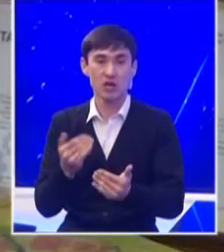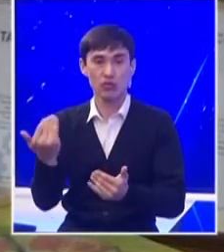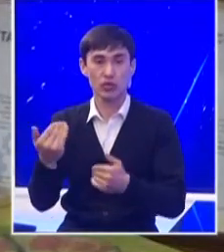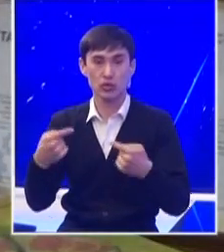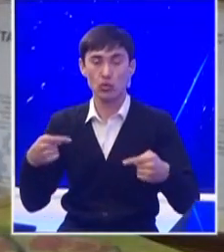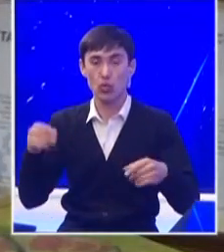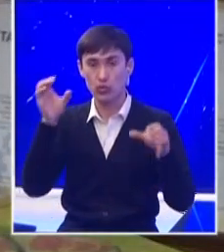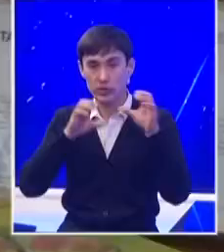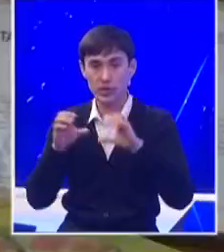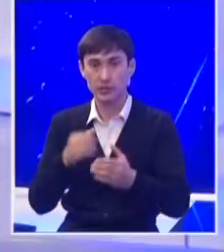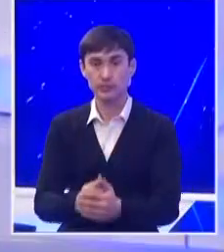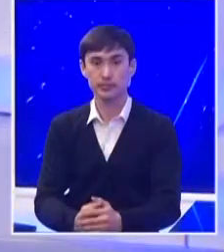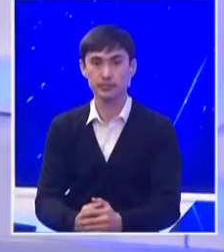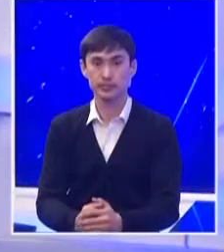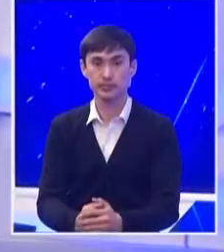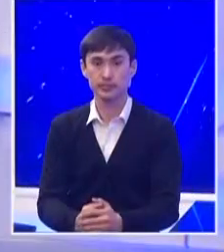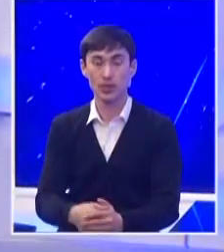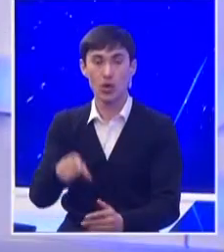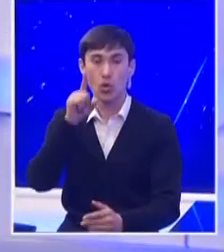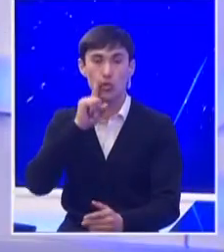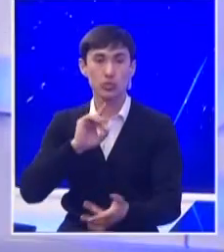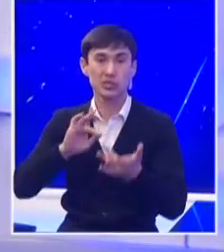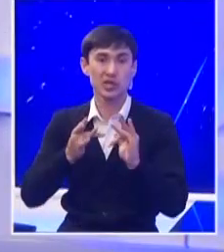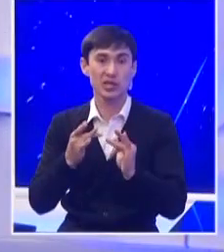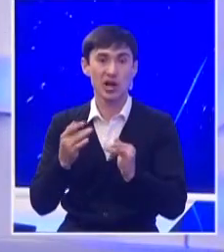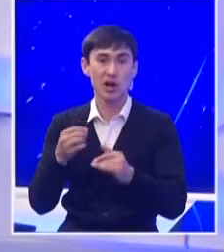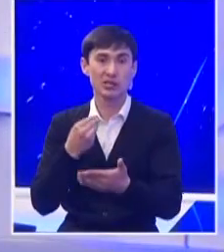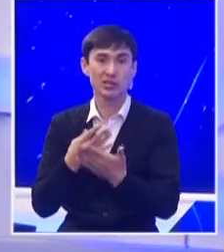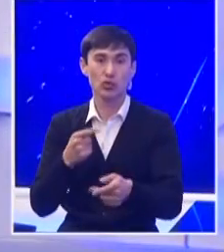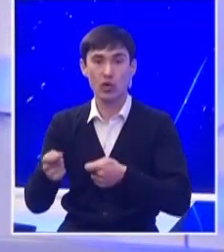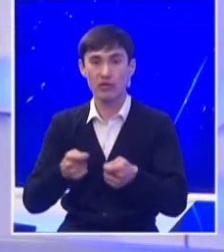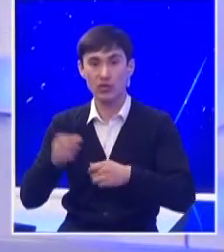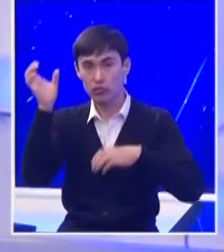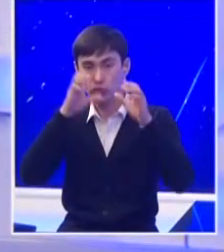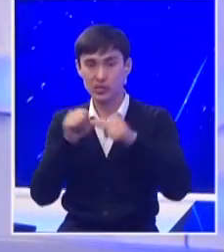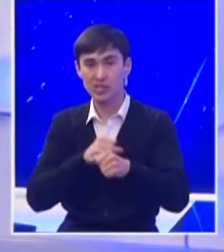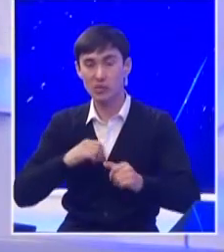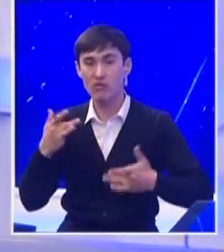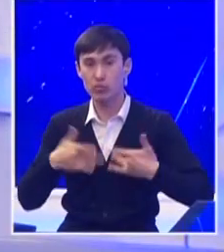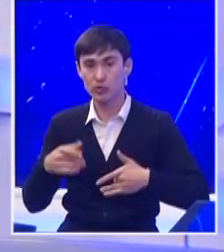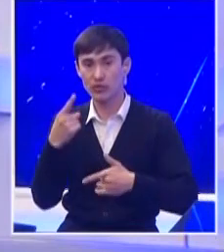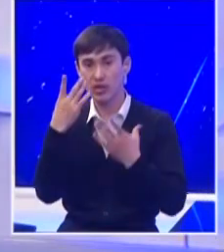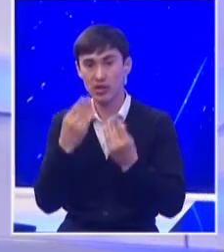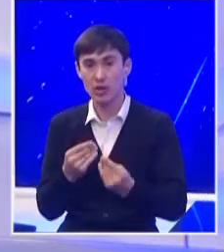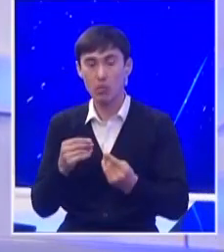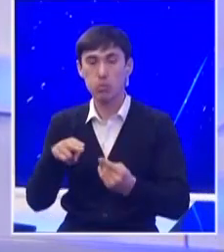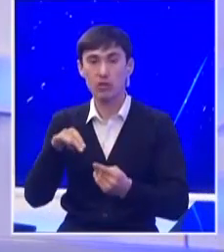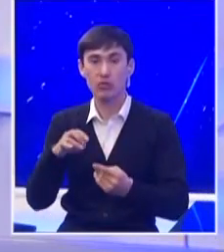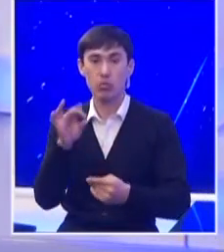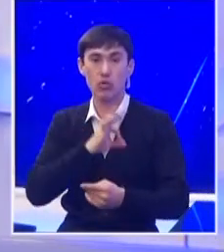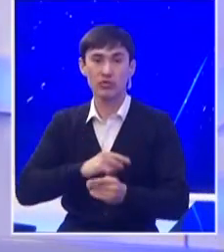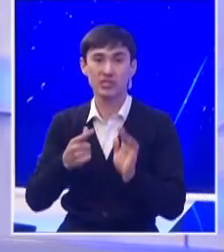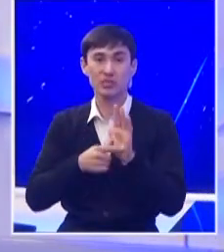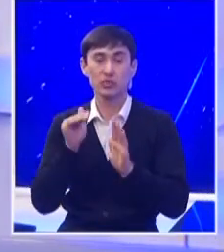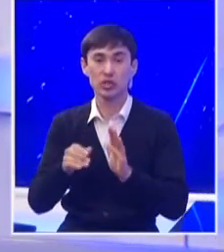иной университет. Удобство сайта оценили как руководители вузов, так и сами выпускники. В день этой платформы пользуются до